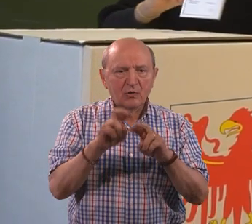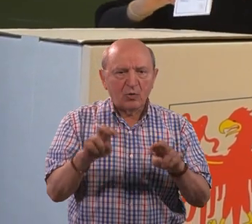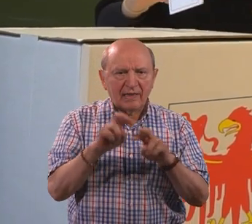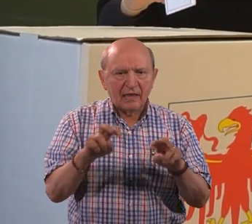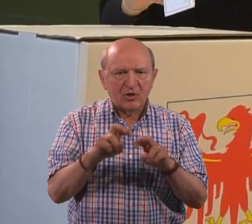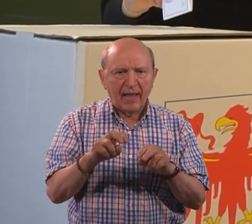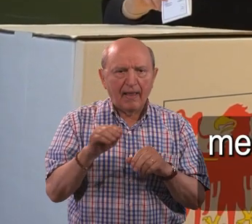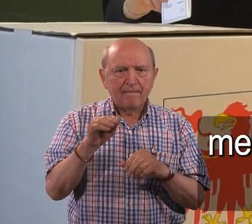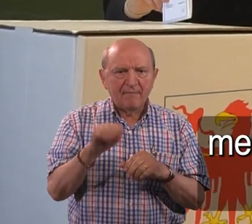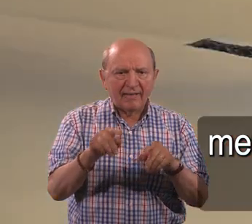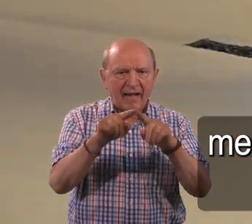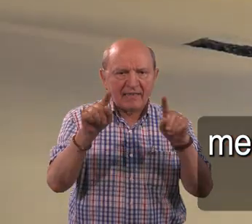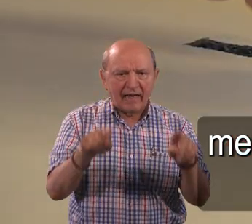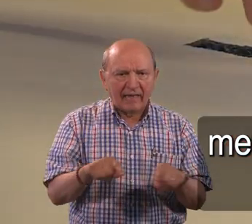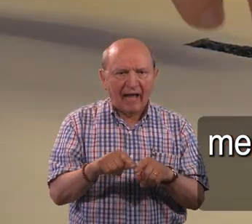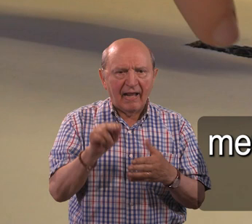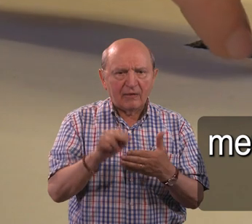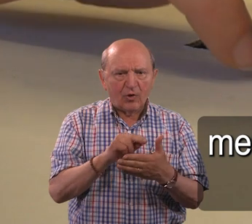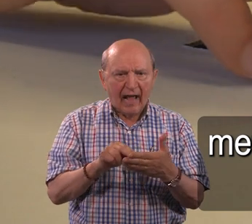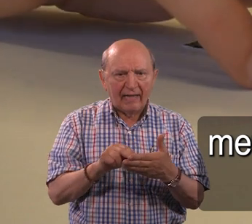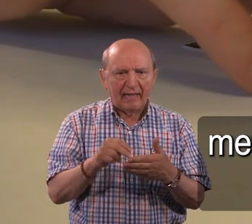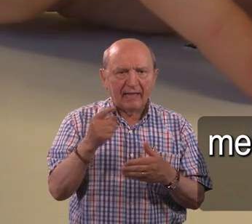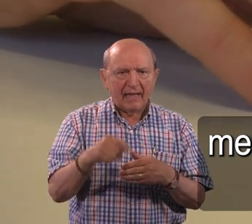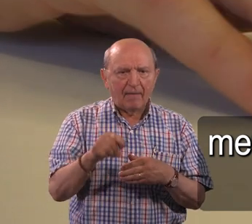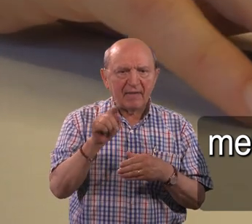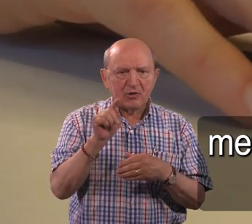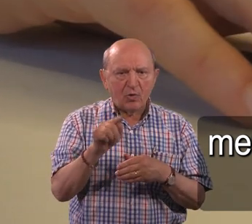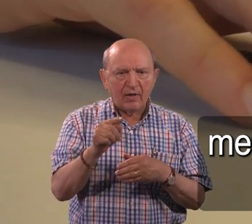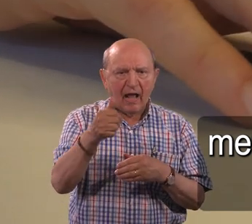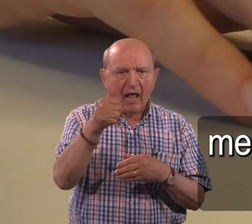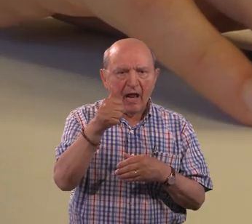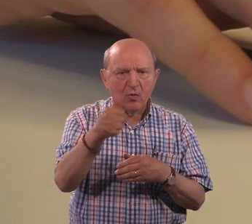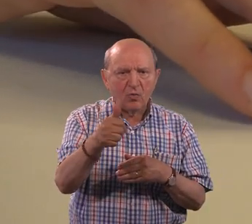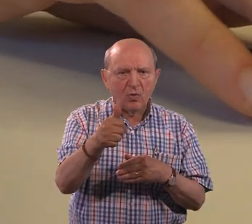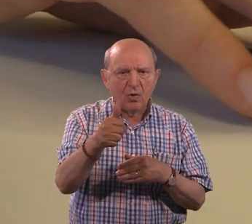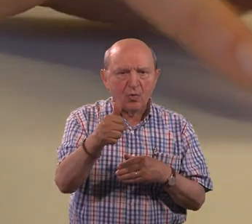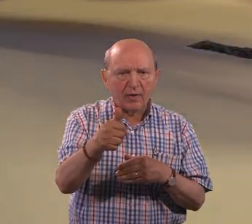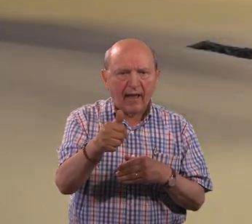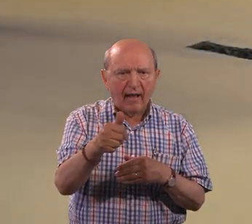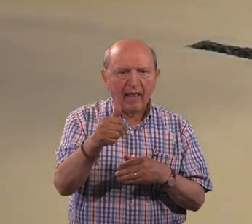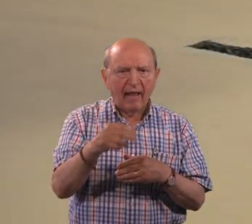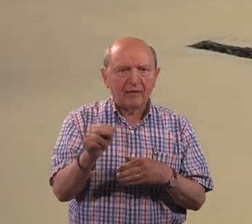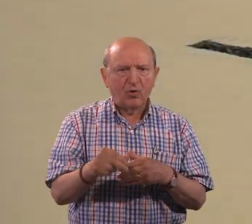la scriutatrice mette la scheda elettorale del signor Rossi nell'urna elettorale